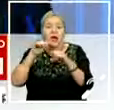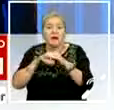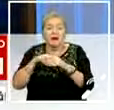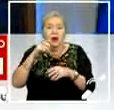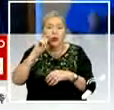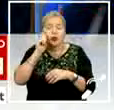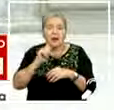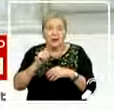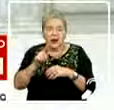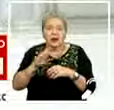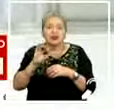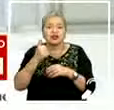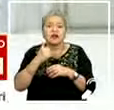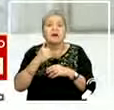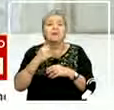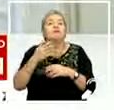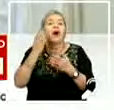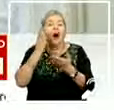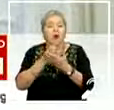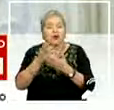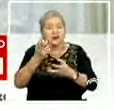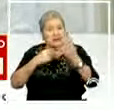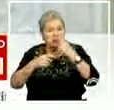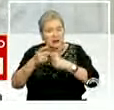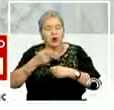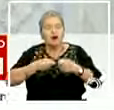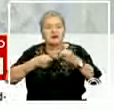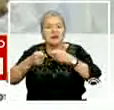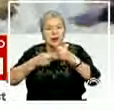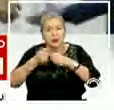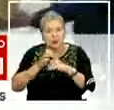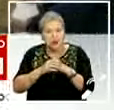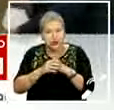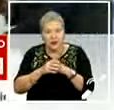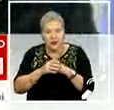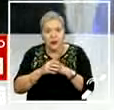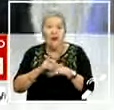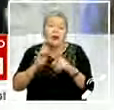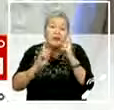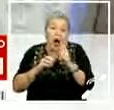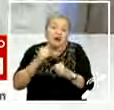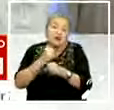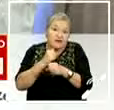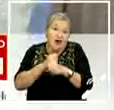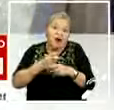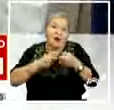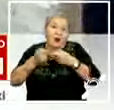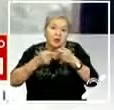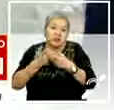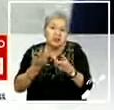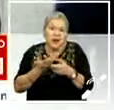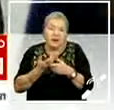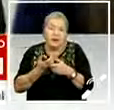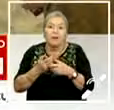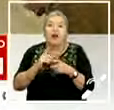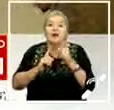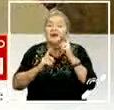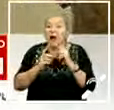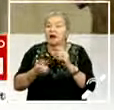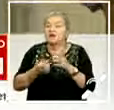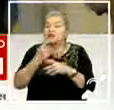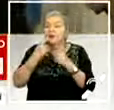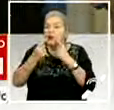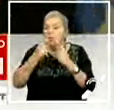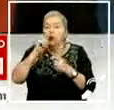au stabilit să se reîntoarcă la masa negocierilor în cazul în care vor mai avea loc aceste negocieri. Deci dacă vor fi reluate negocierile,